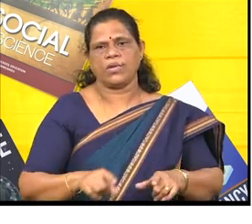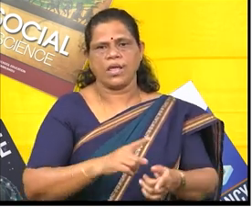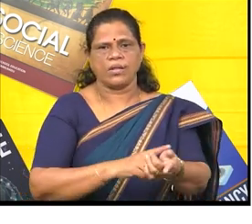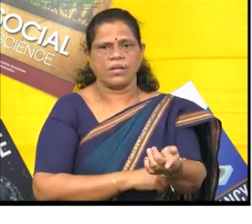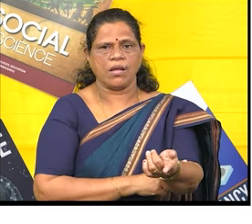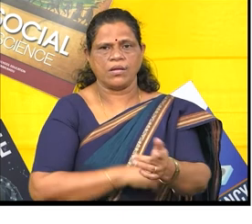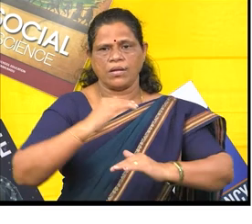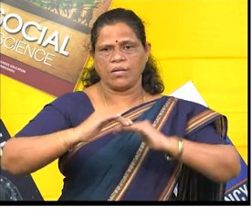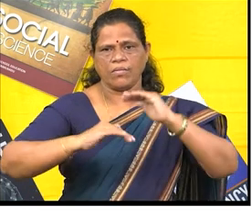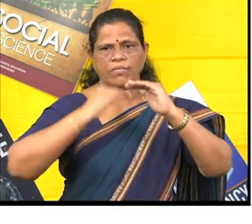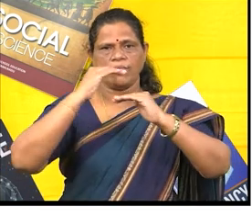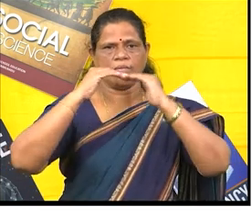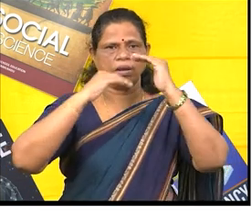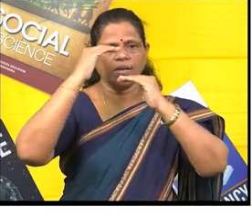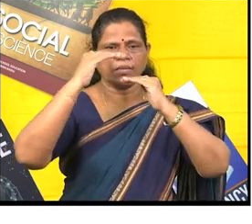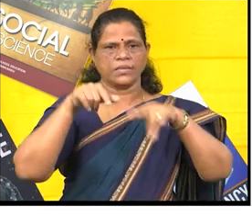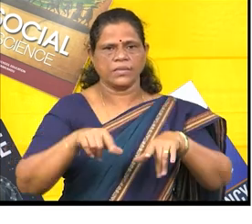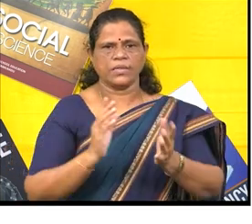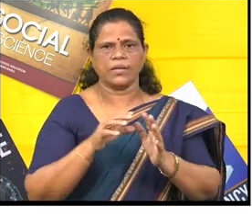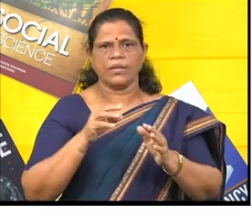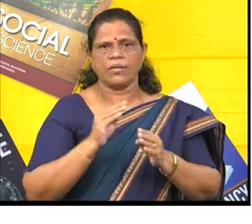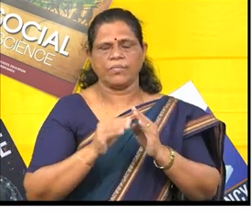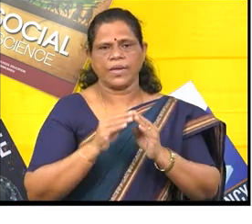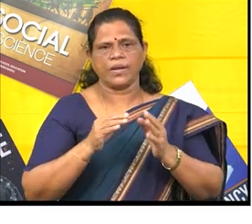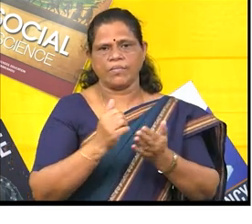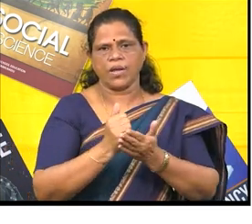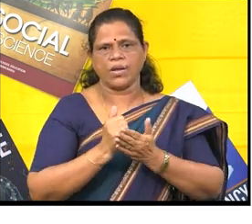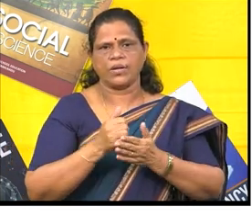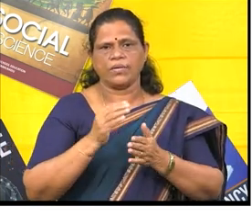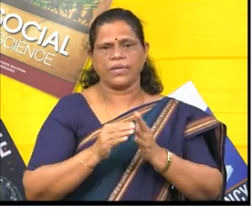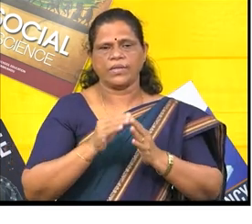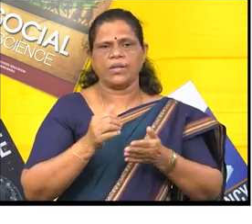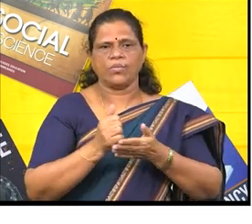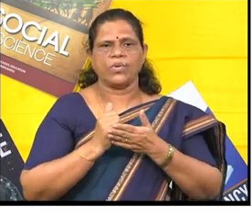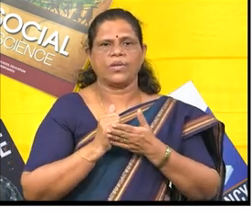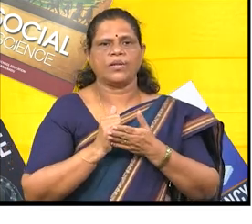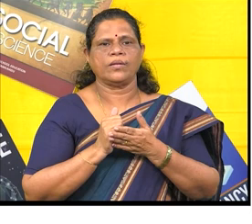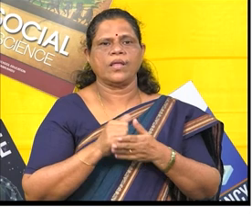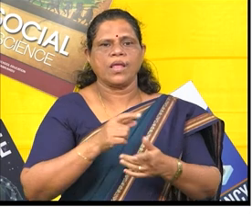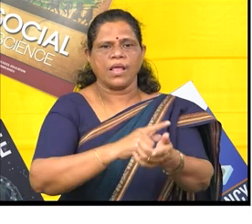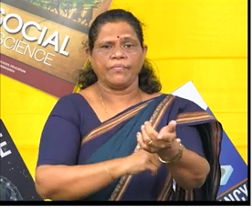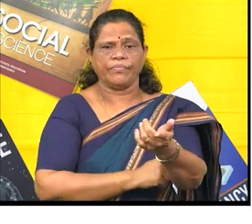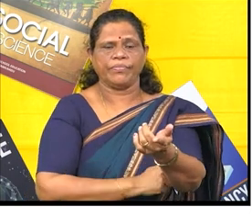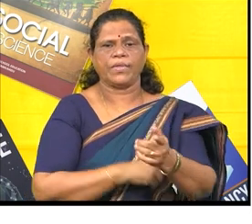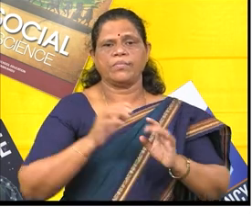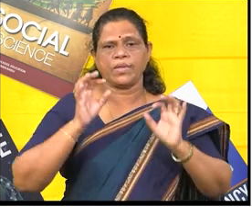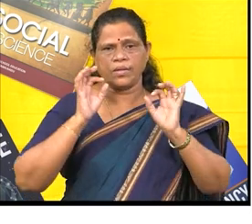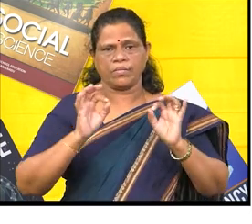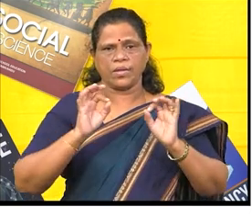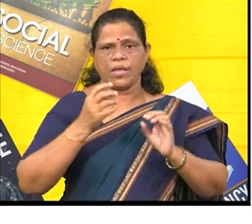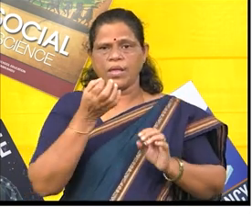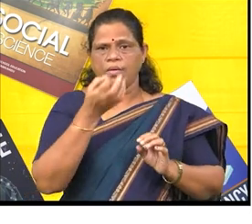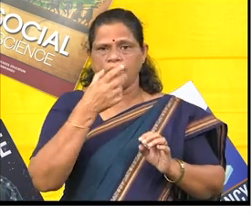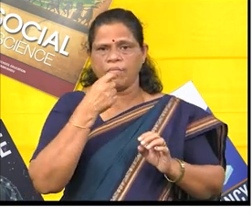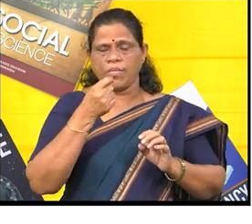நாட்டினுடைய பொருளாதார வளர்ச்சியும் இந்த பயன்பாட்டு வேதியியல் மிக முக்கிய பங்கு வகிக்கிறது. மருந்துகள்லாம் வந்து இந்தியா வந்து மிகப்பெரிய